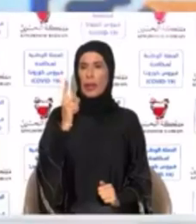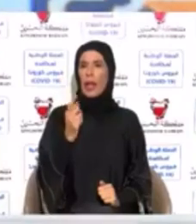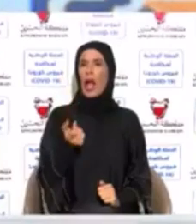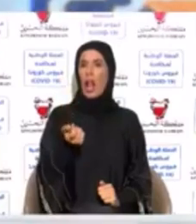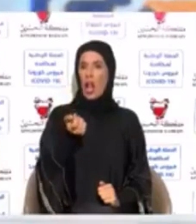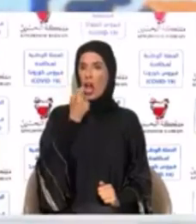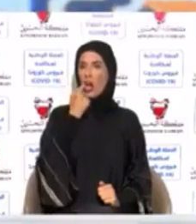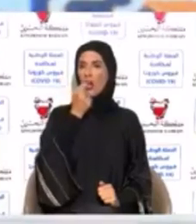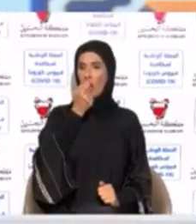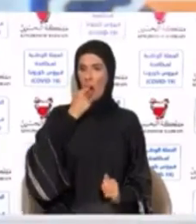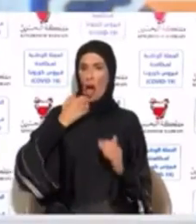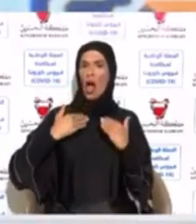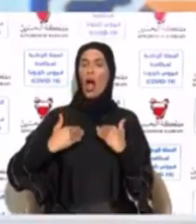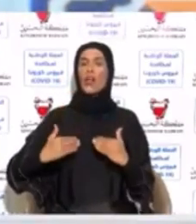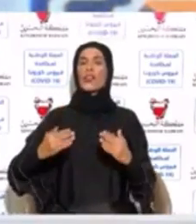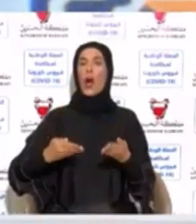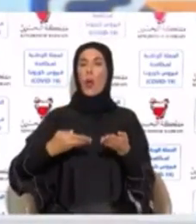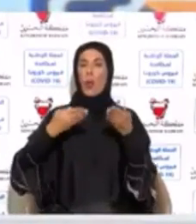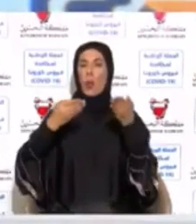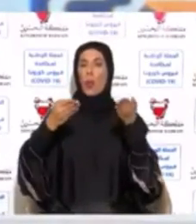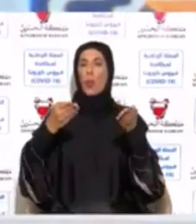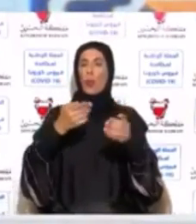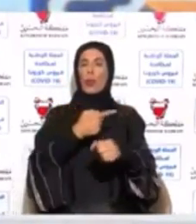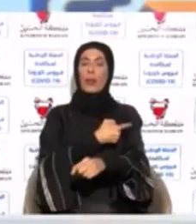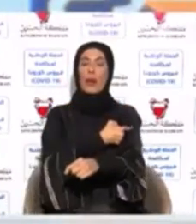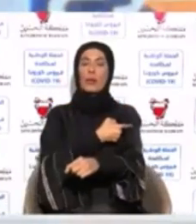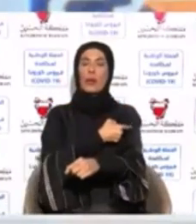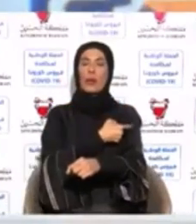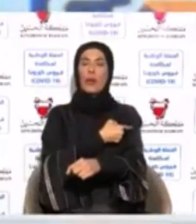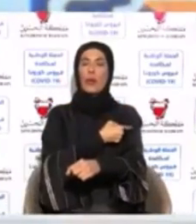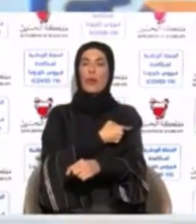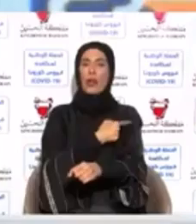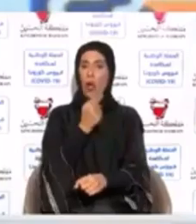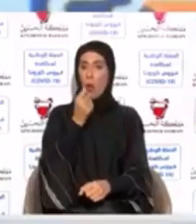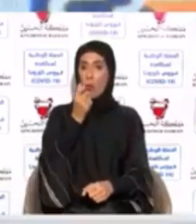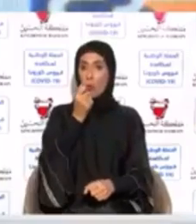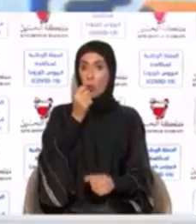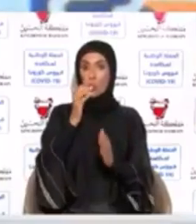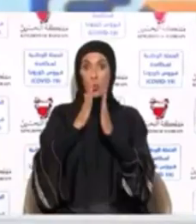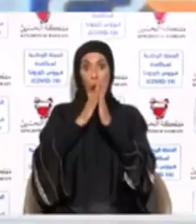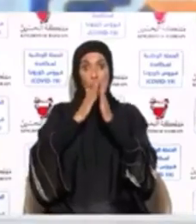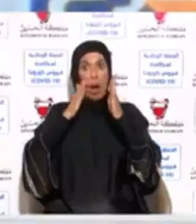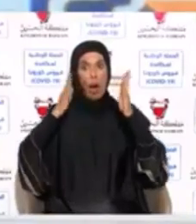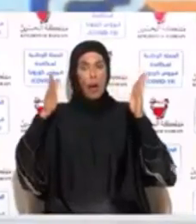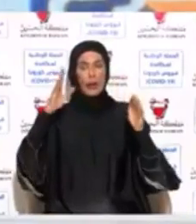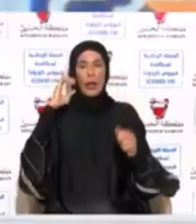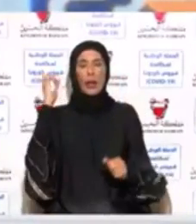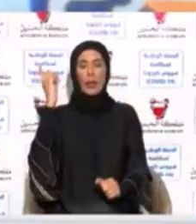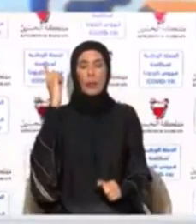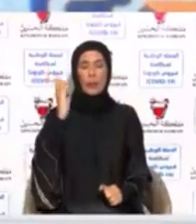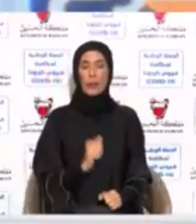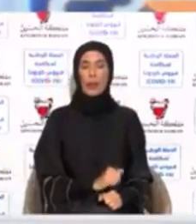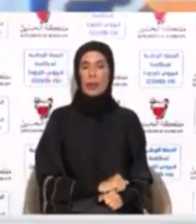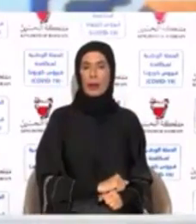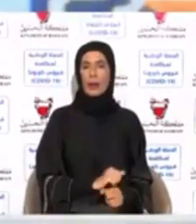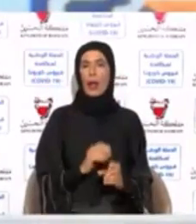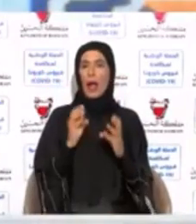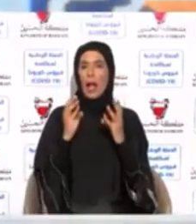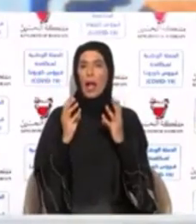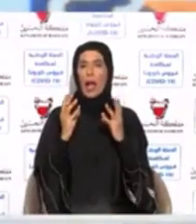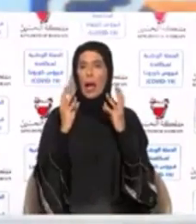عامة، يعني الخدمات الصحية من أكثر الخدمات اللي تكلف على مستوى العالم.